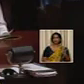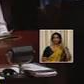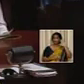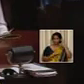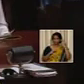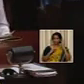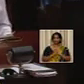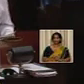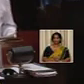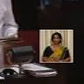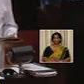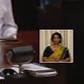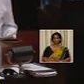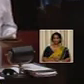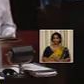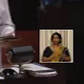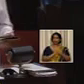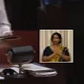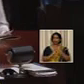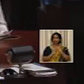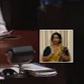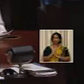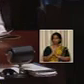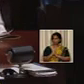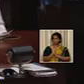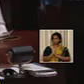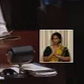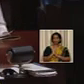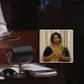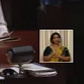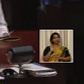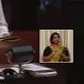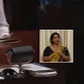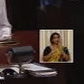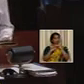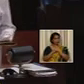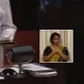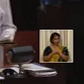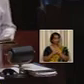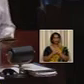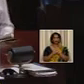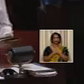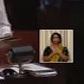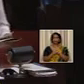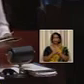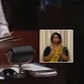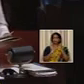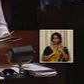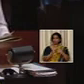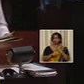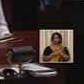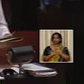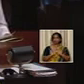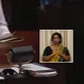විශේෂයෙන්ම ගරු අග්‍රාමාත්‍යතුමා, අමාත්‍ය ධූරය දරන සුදේශ කටයුතු රාජ්‍ය